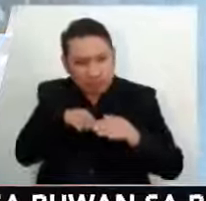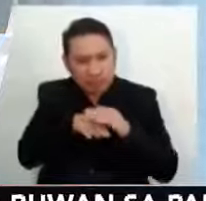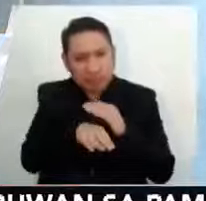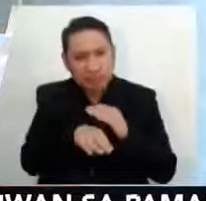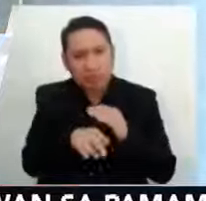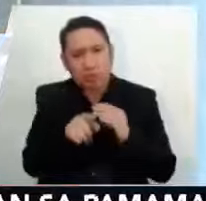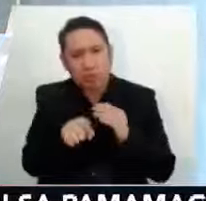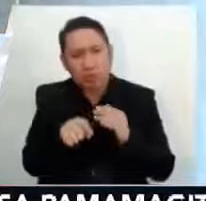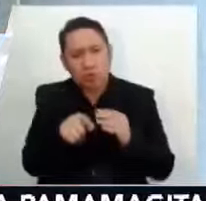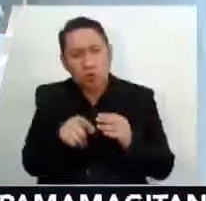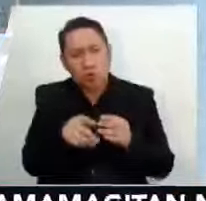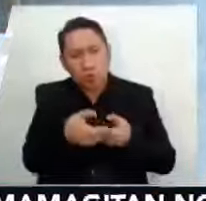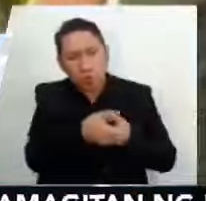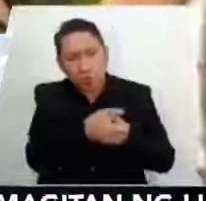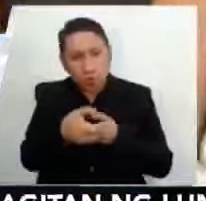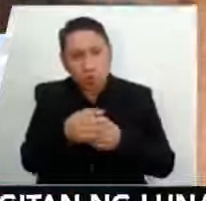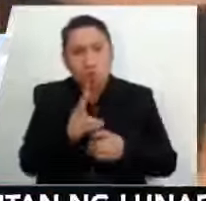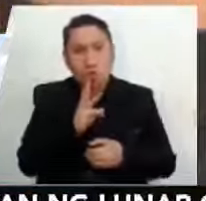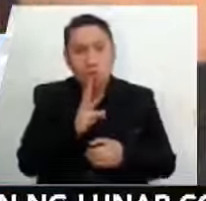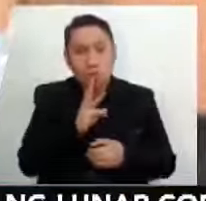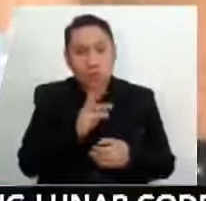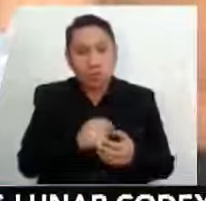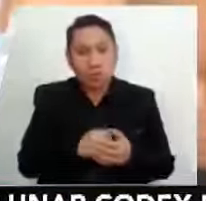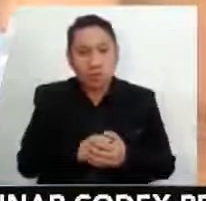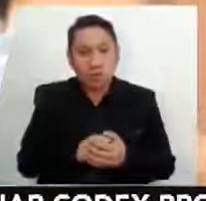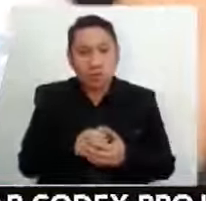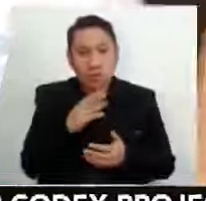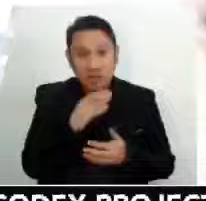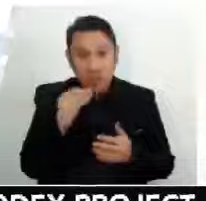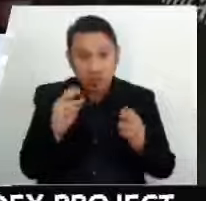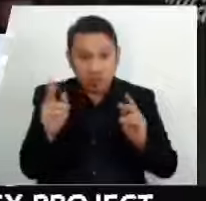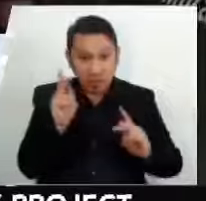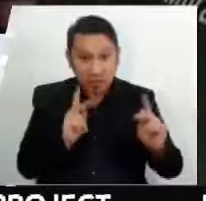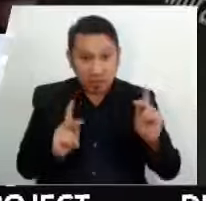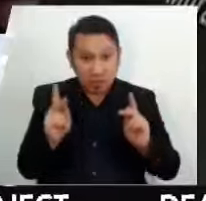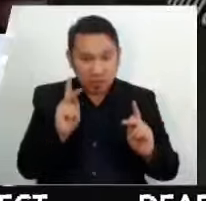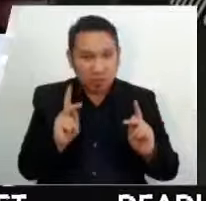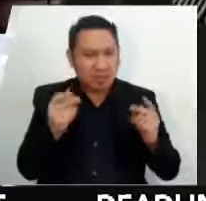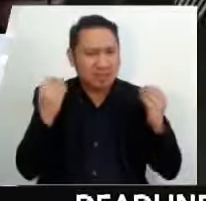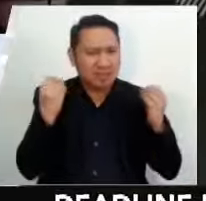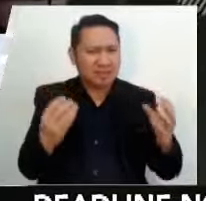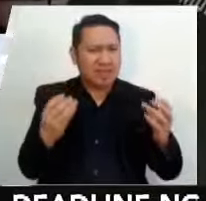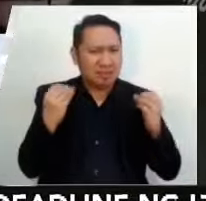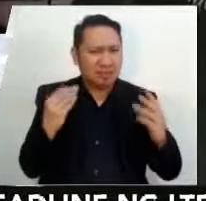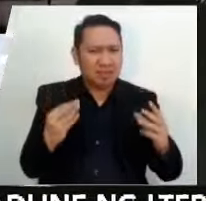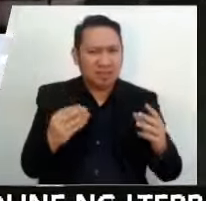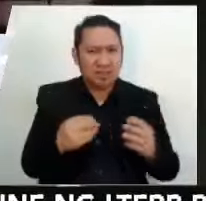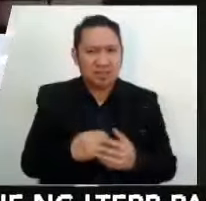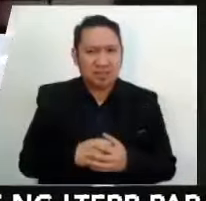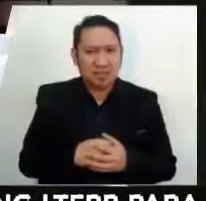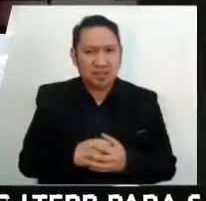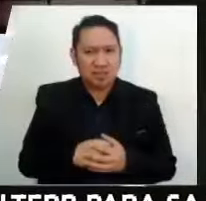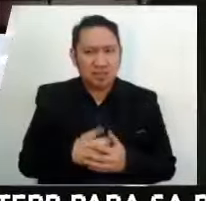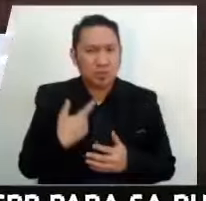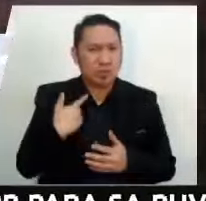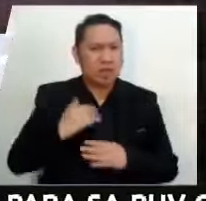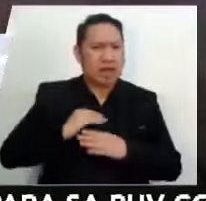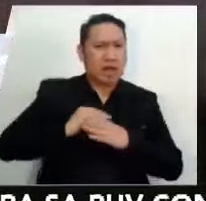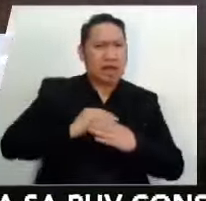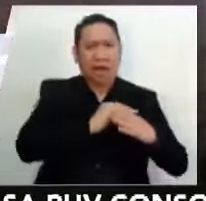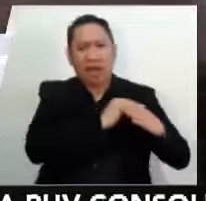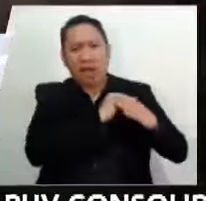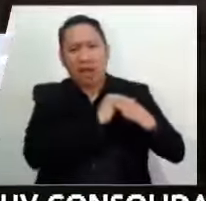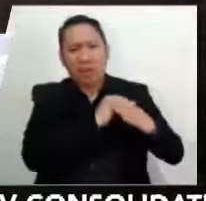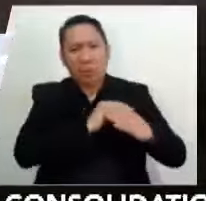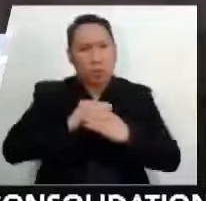po ay yung mga tao po ay talagang napakadami po ah Kami po ay nabablock ag pumapasok po wala